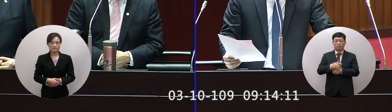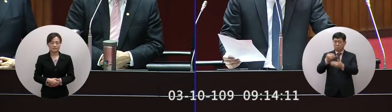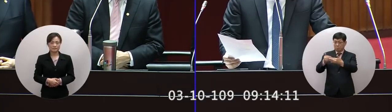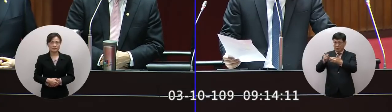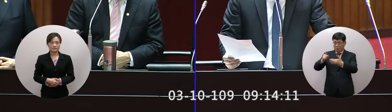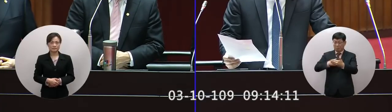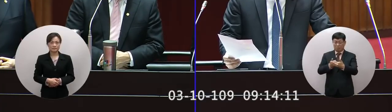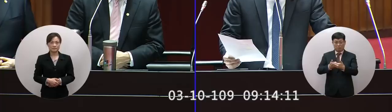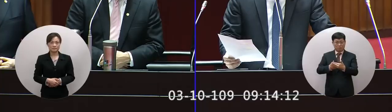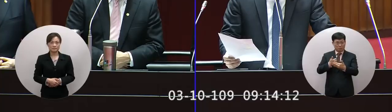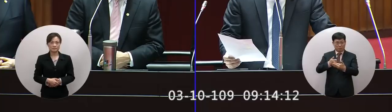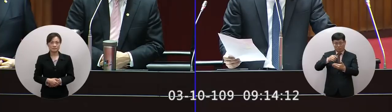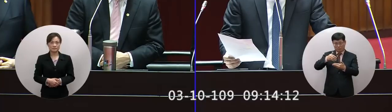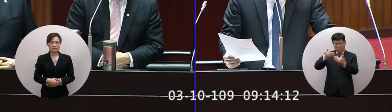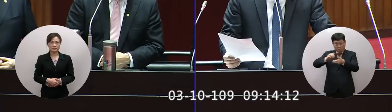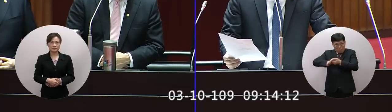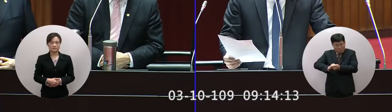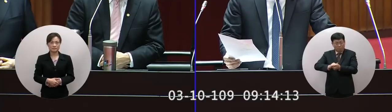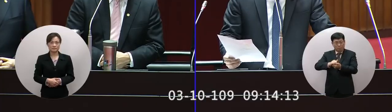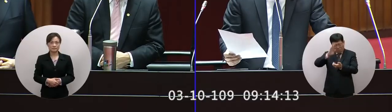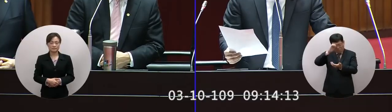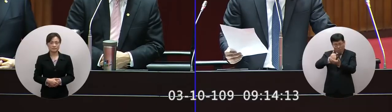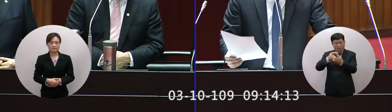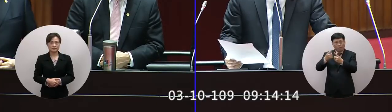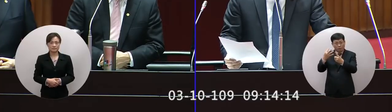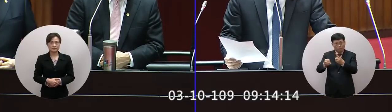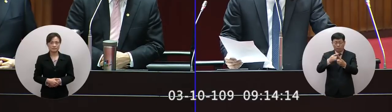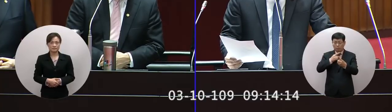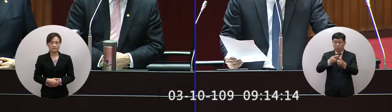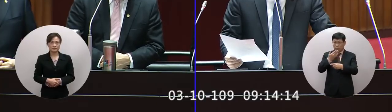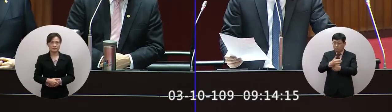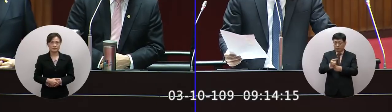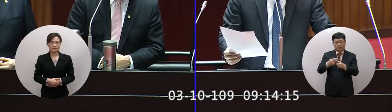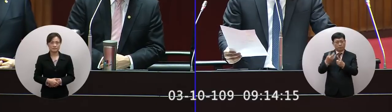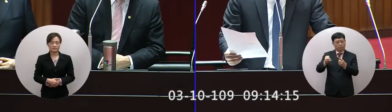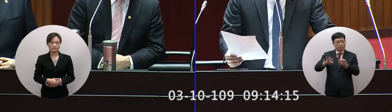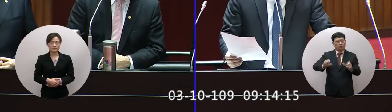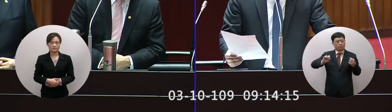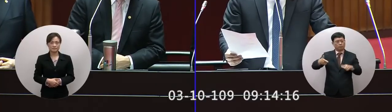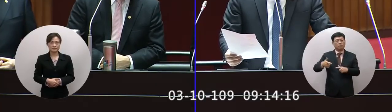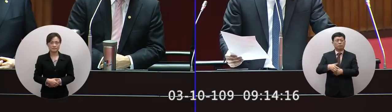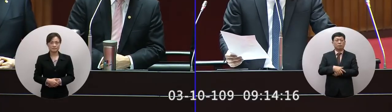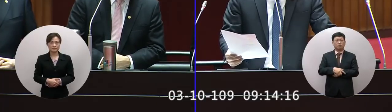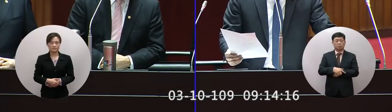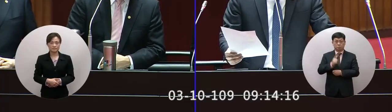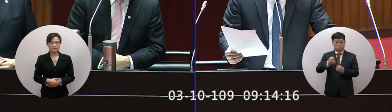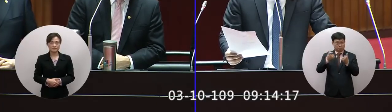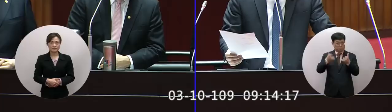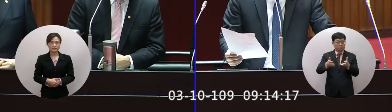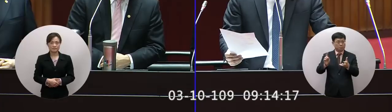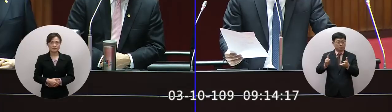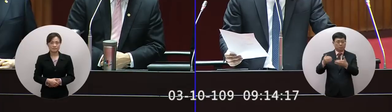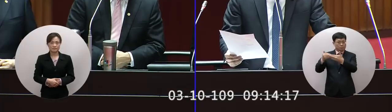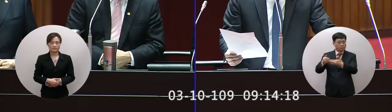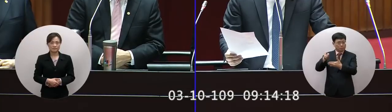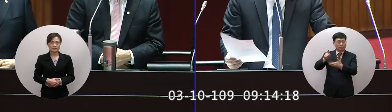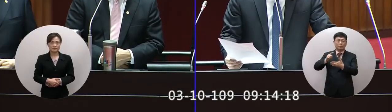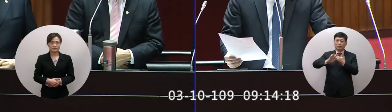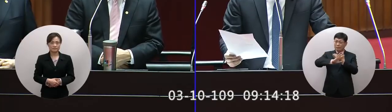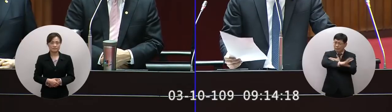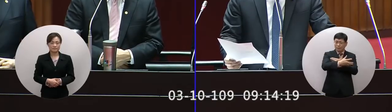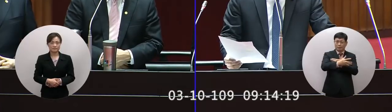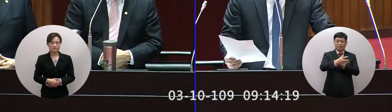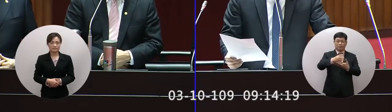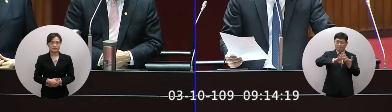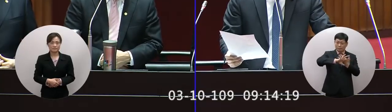中国大陆累积的确诊案例跟死亡案例，还有今天的不一样。比较重要的是，中国大陆以外